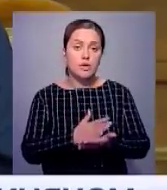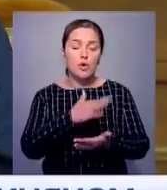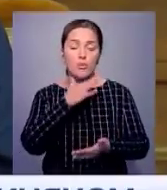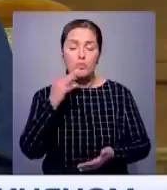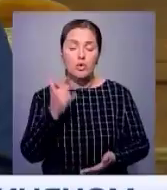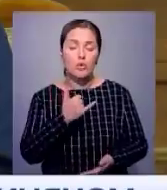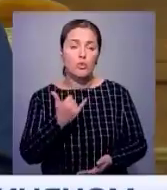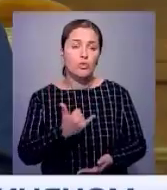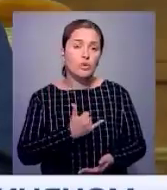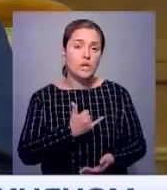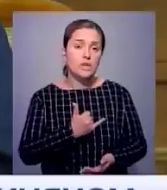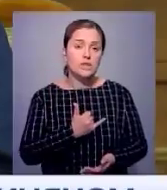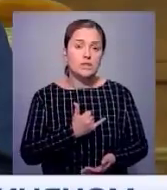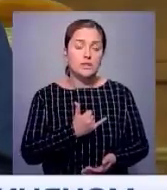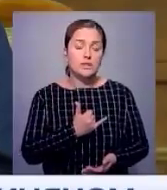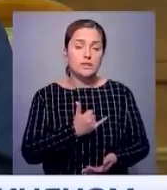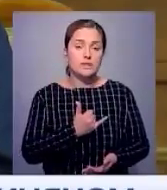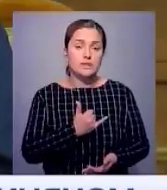у нас